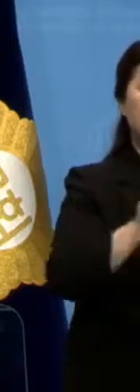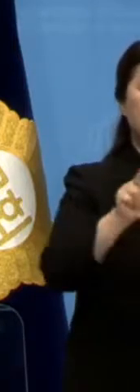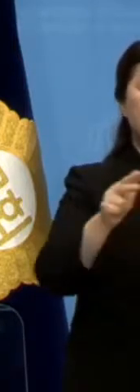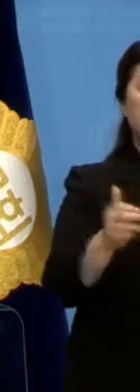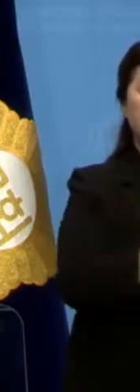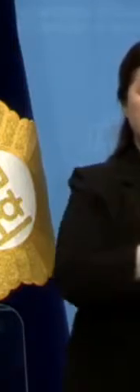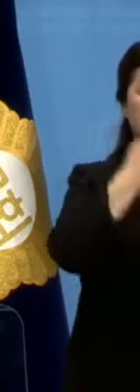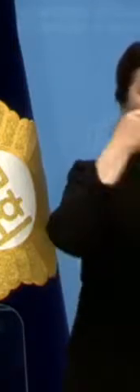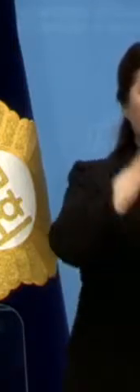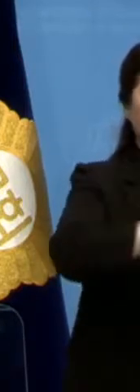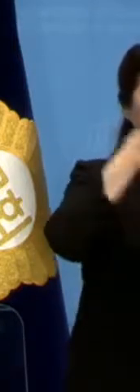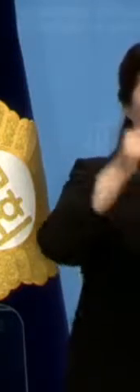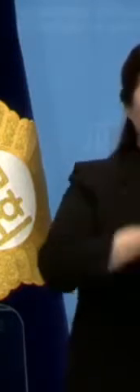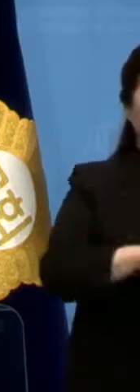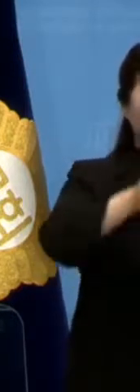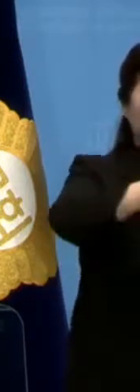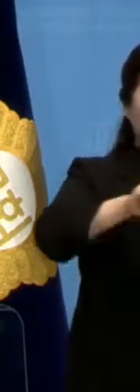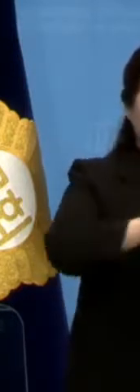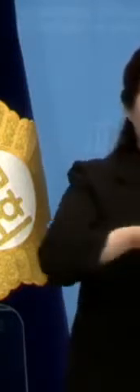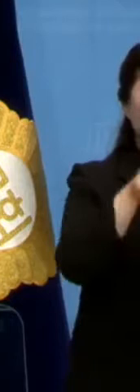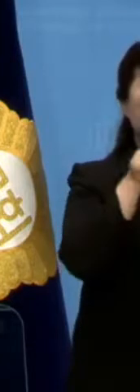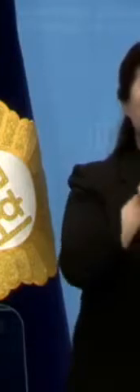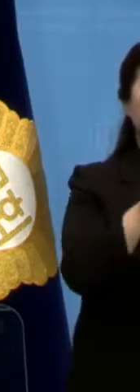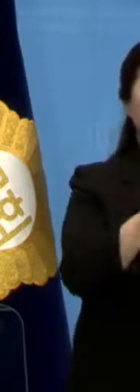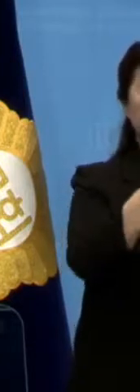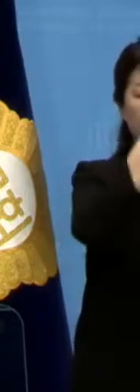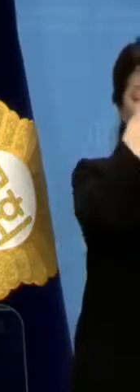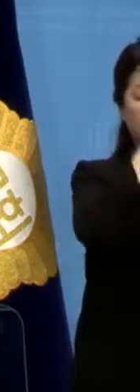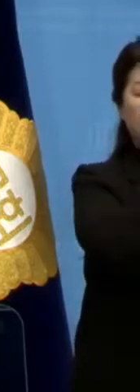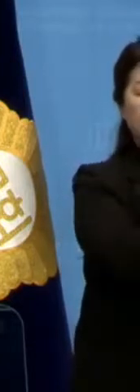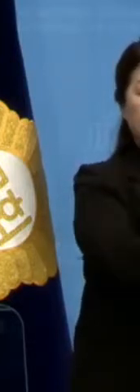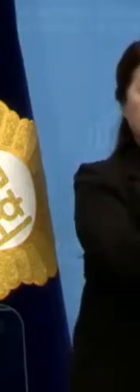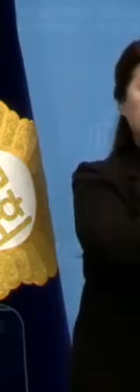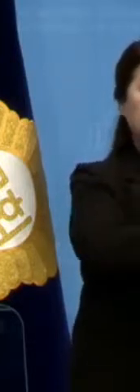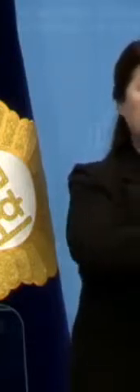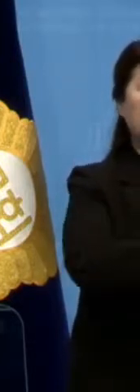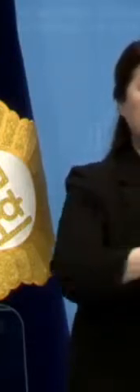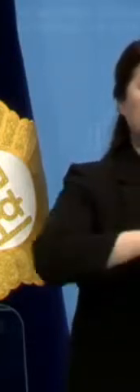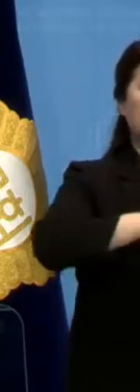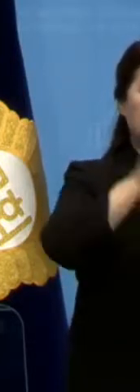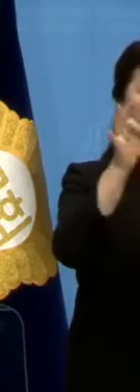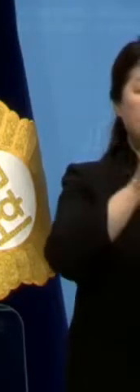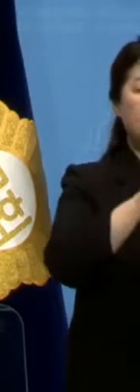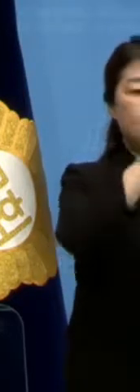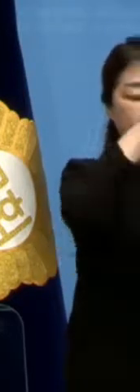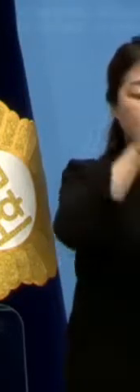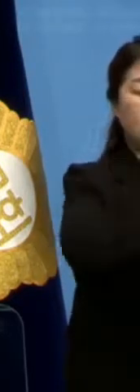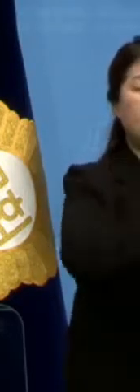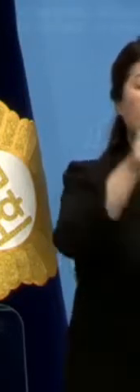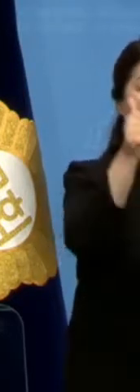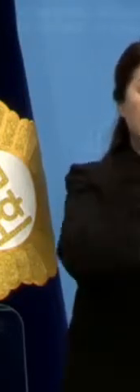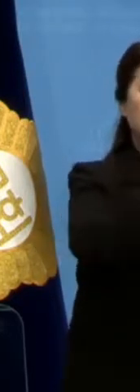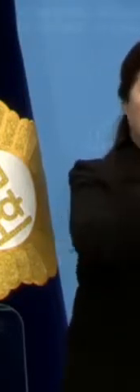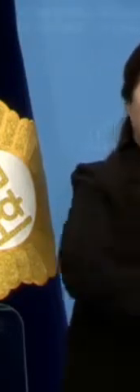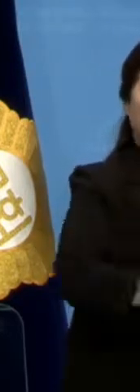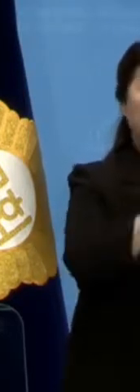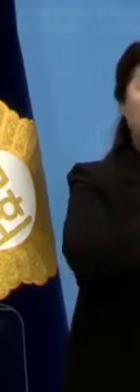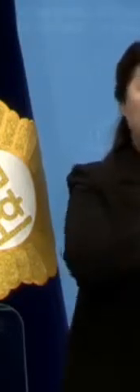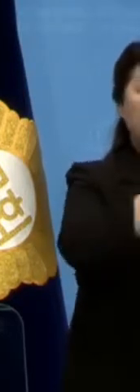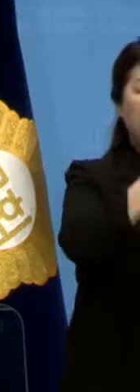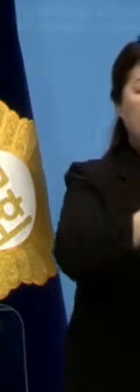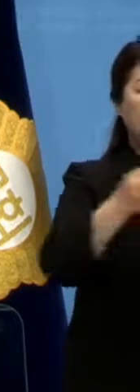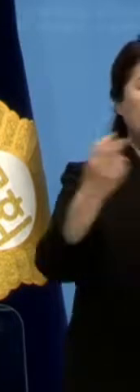지금까지 밝혀진 정권의 무능과 실정에 대해 예산 삭감과 법률 재개정